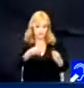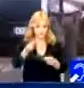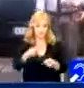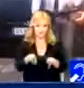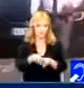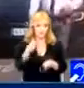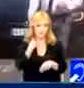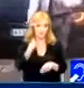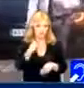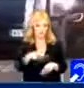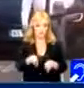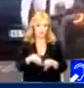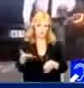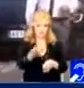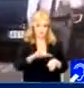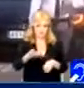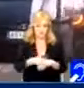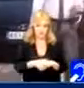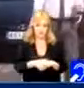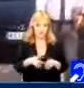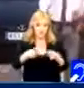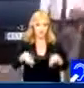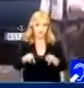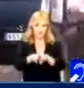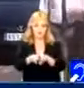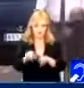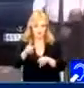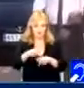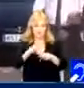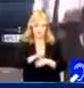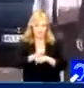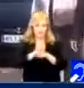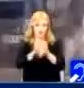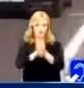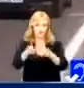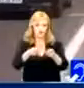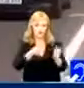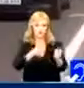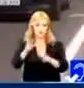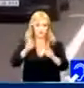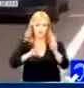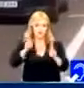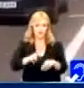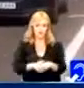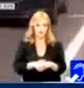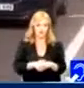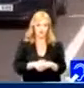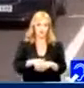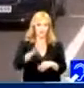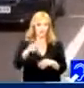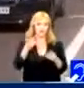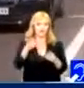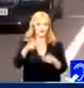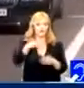demás. Organizațiile taximetriștilor au cerut cu insistență până acum guvernului să respecte regula care prevede doar o licență